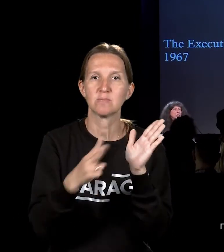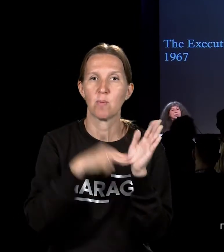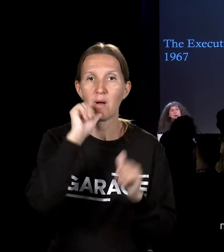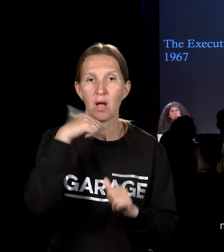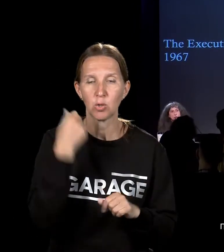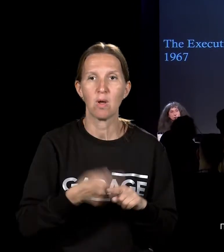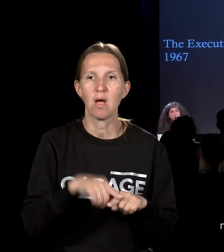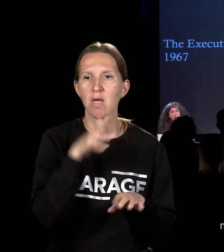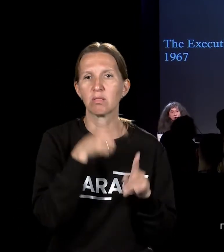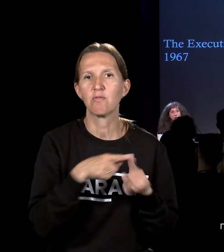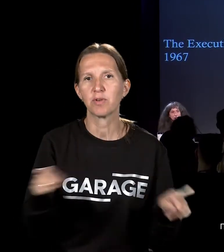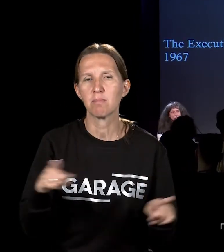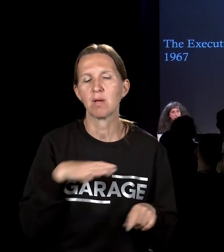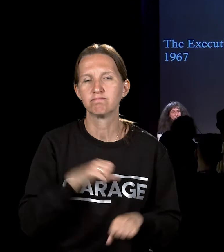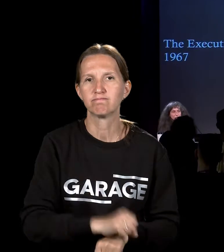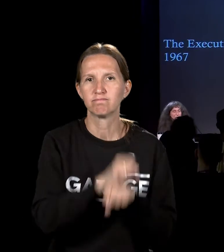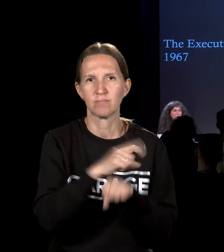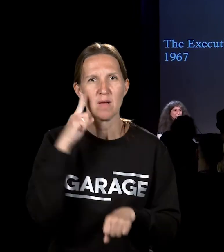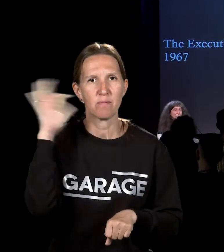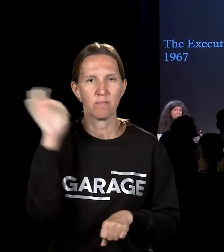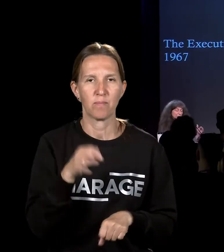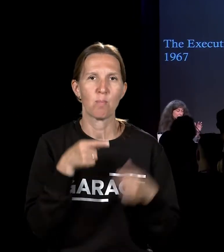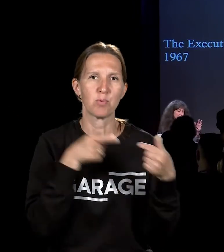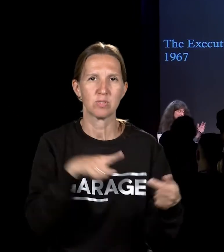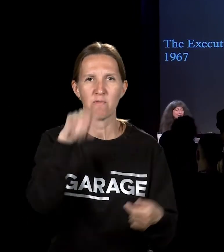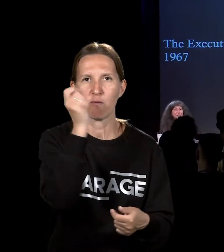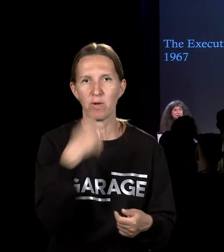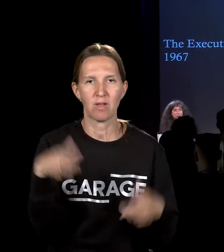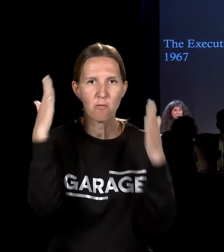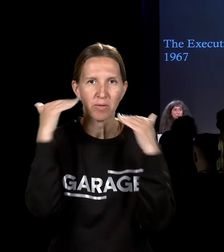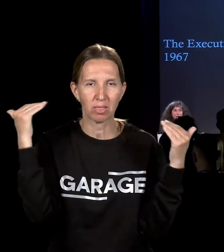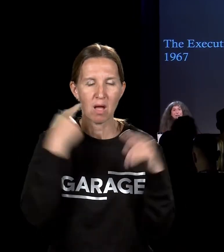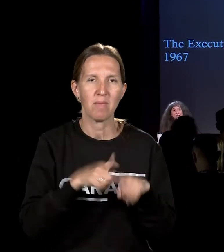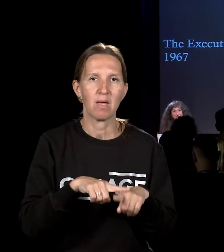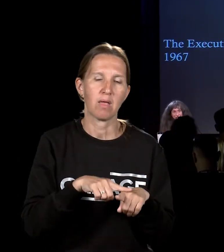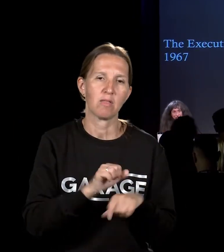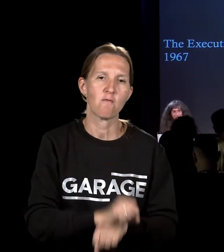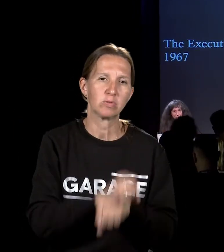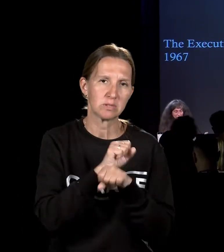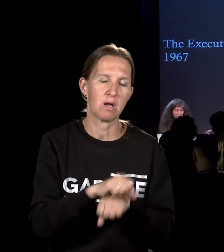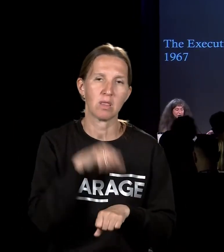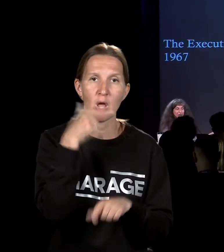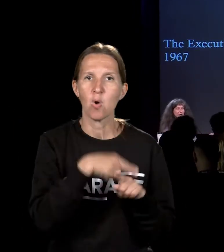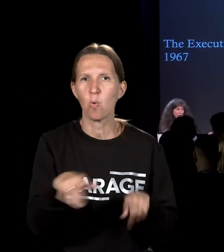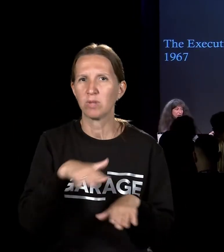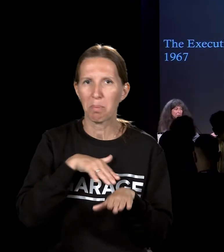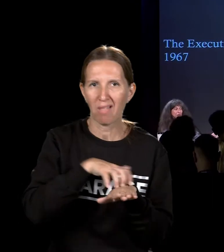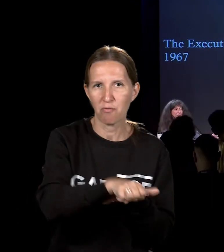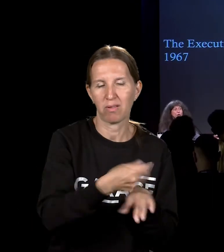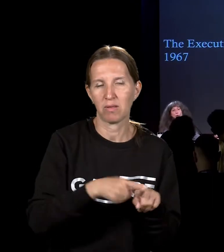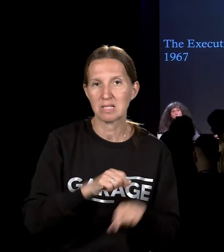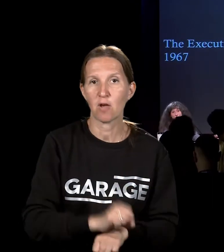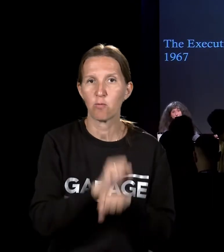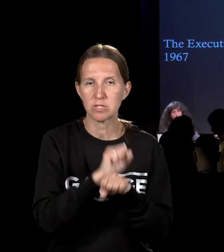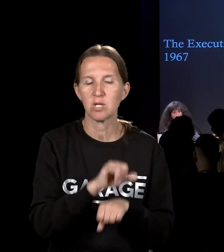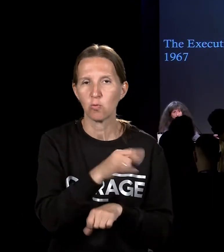демонстрации против войны во Вьетнаме, это годы восстаний, это годы подавления этих восстаний. Поэтому возникает вот эта самая